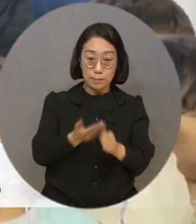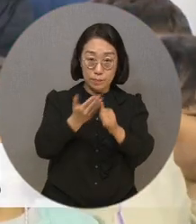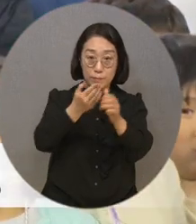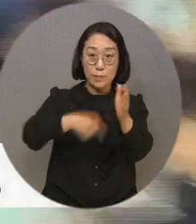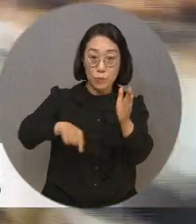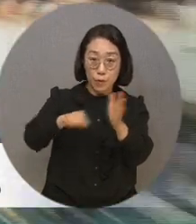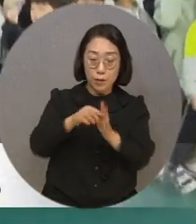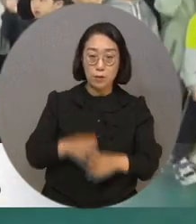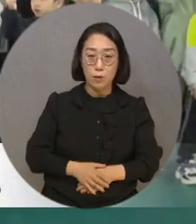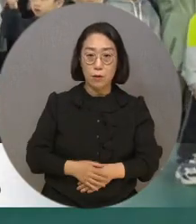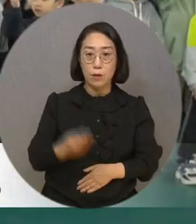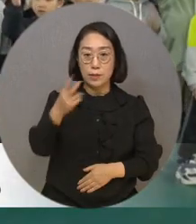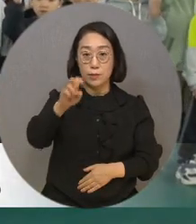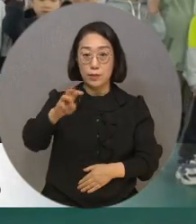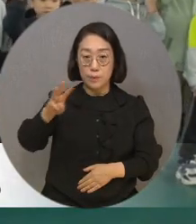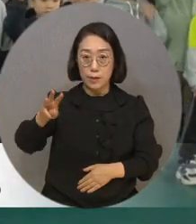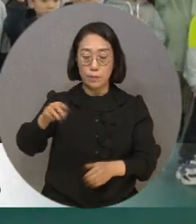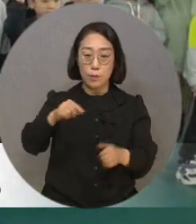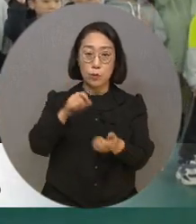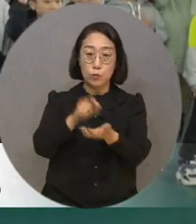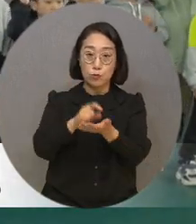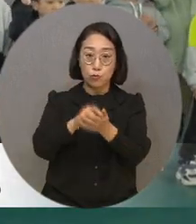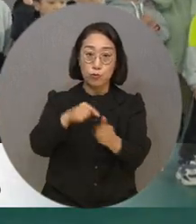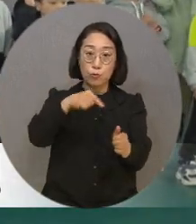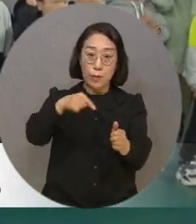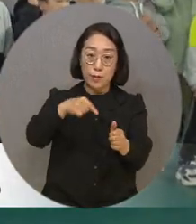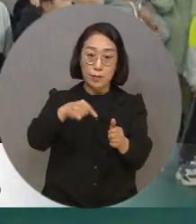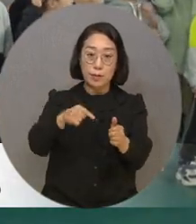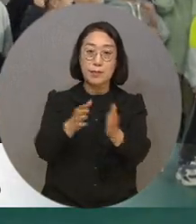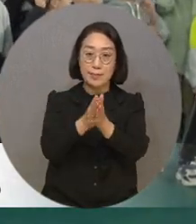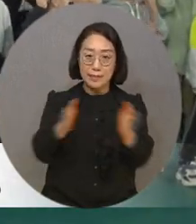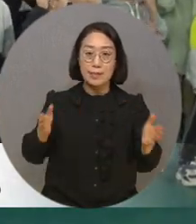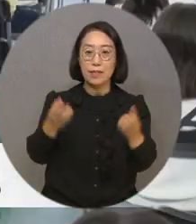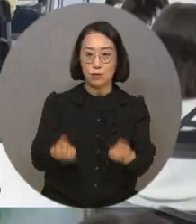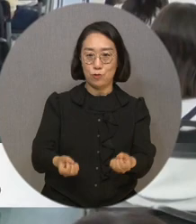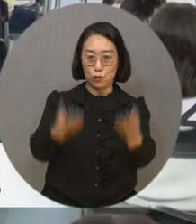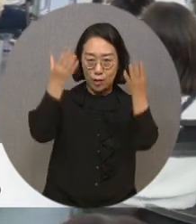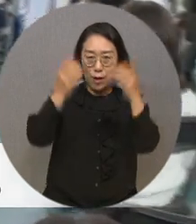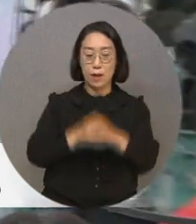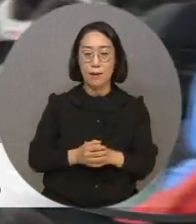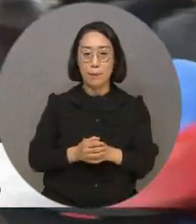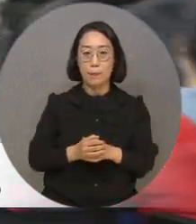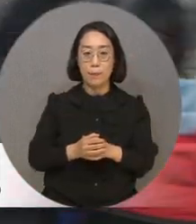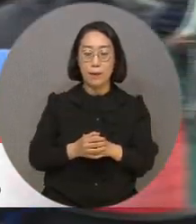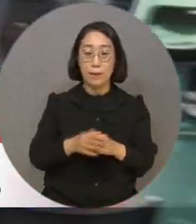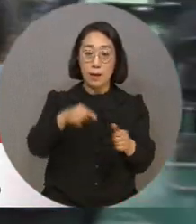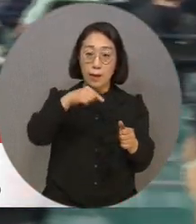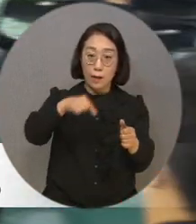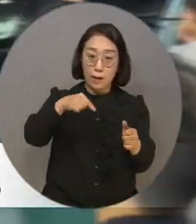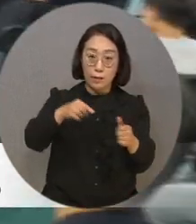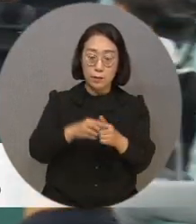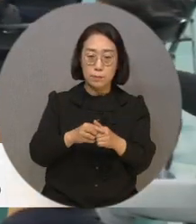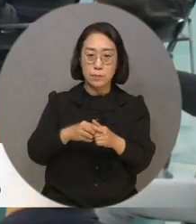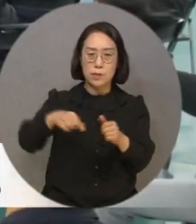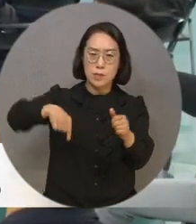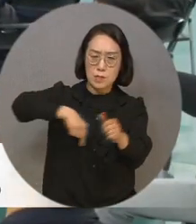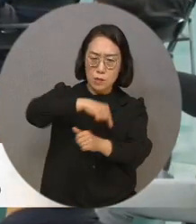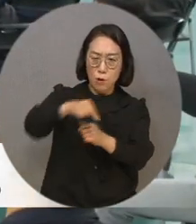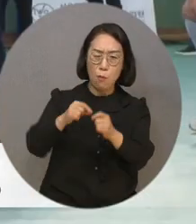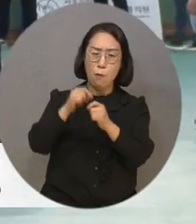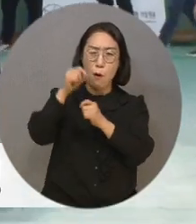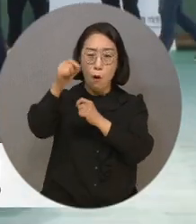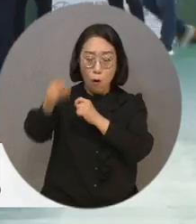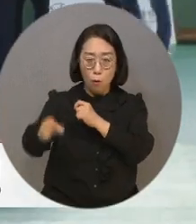2023년 고흥군 차범근 축구교실 창단식을 개최했습니다. 이번 축구교실은 지역적 한계와 경제적